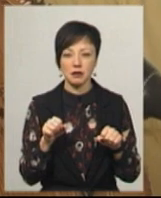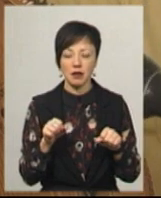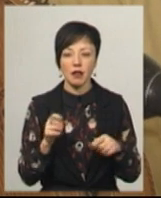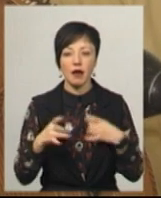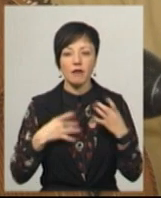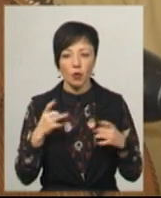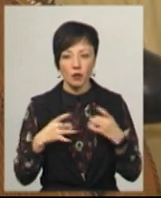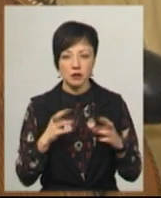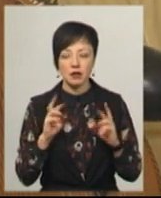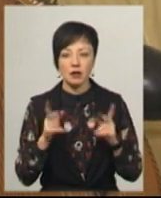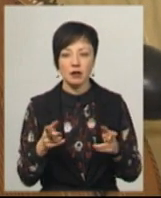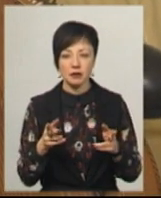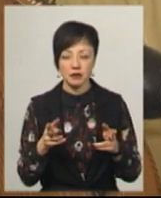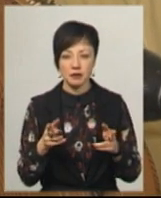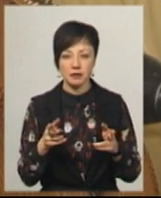неврози, як